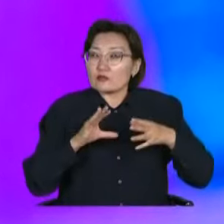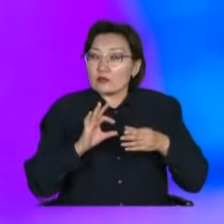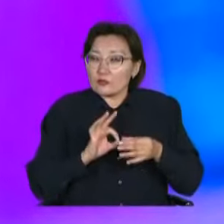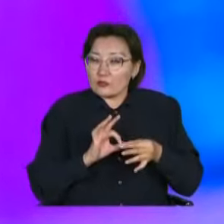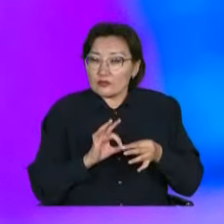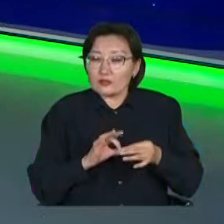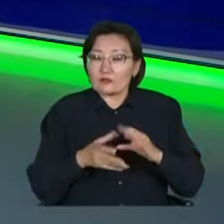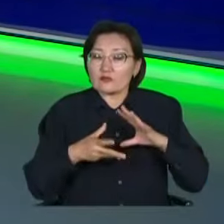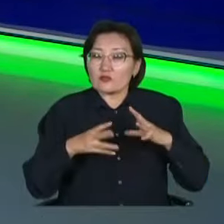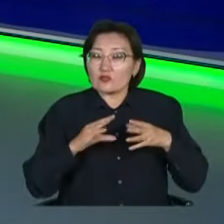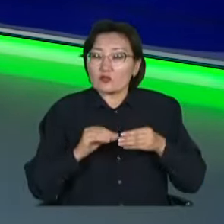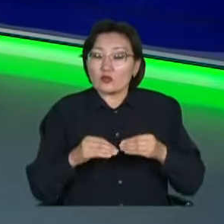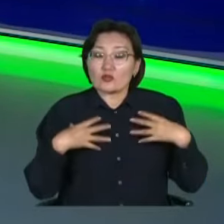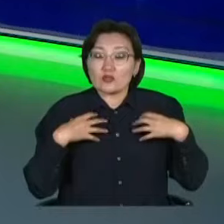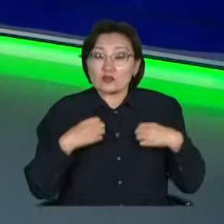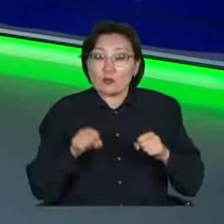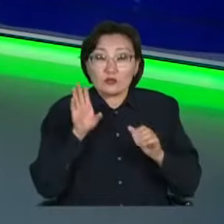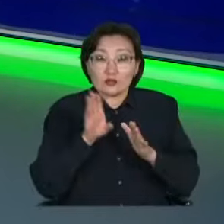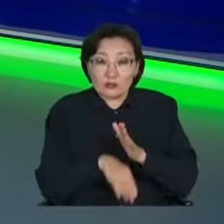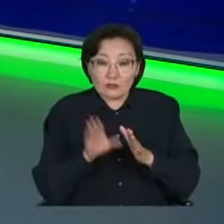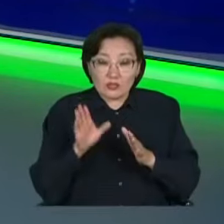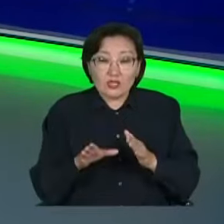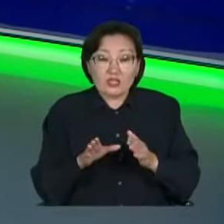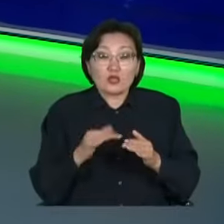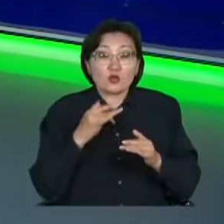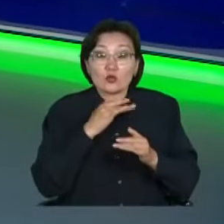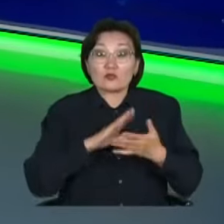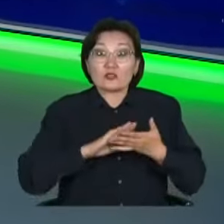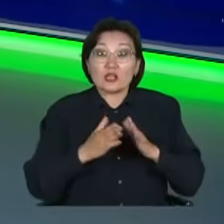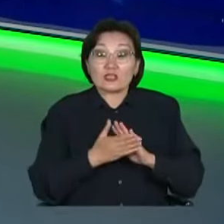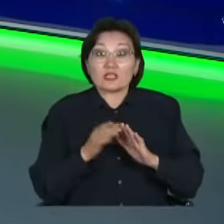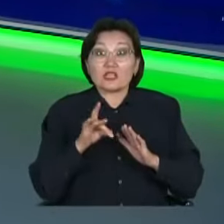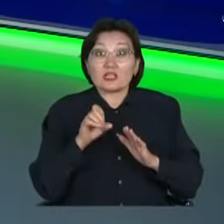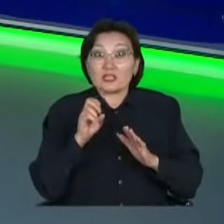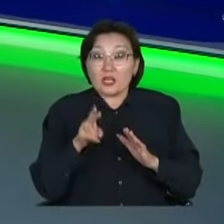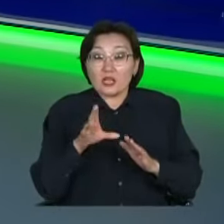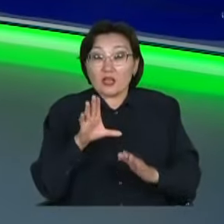осы көбінесе айтып тұрмын, жаңағы қатерлі ісік, осы вейп,